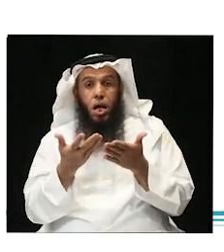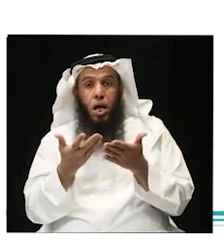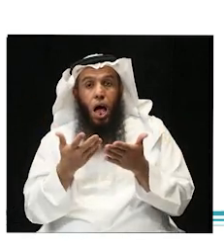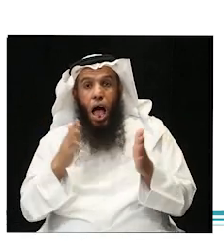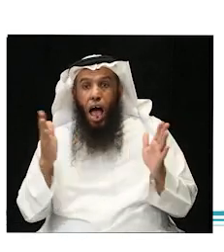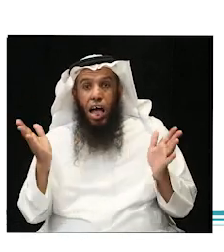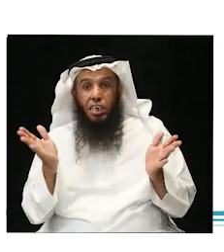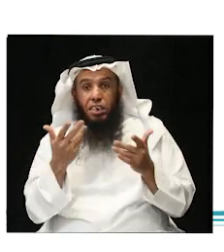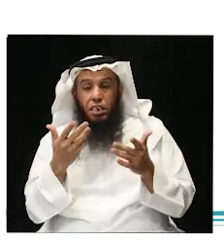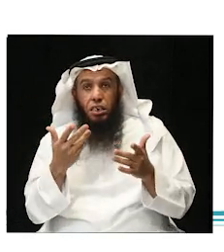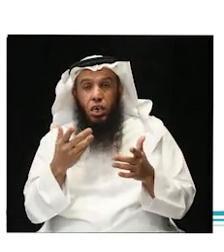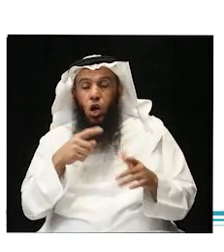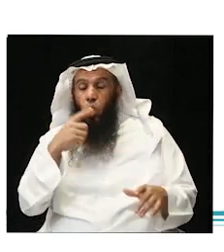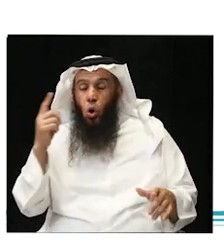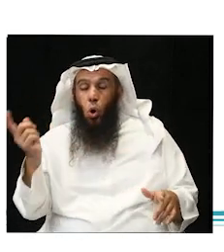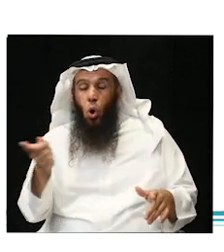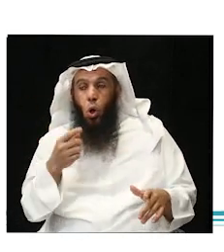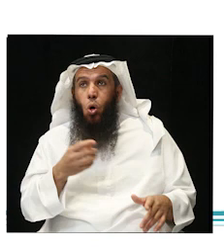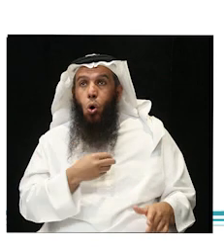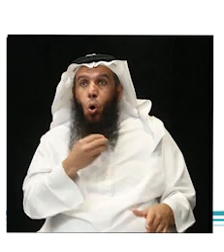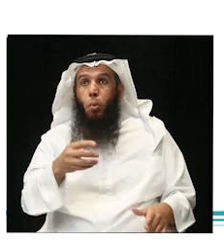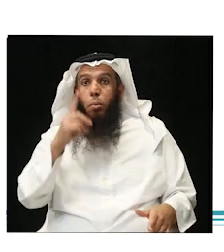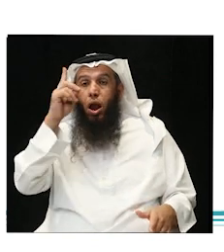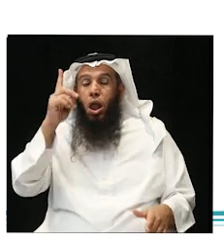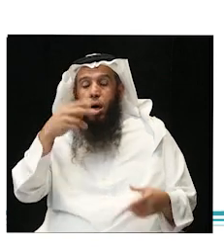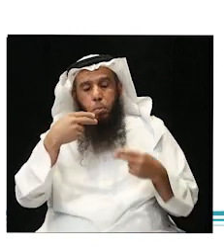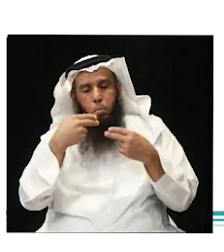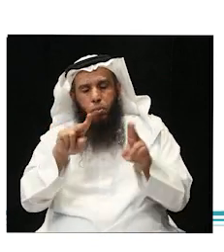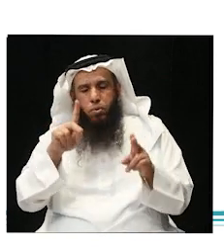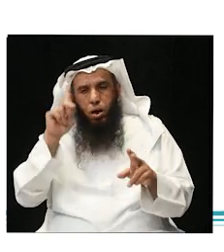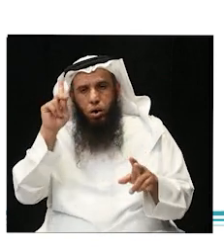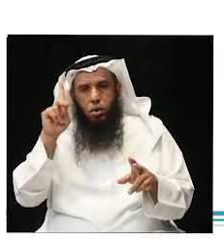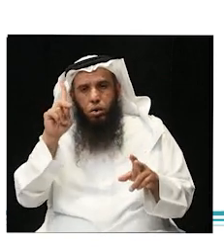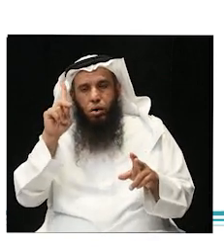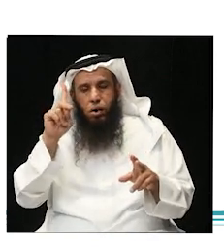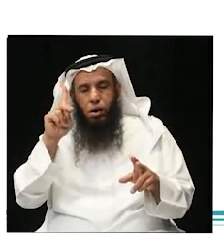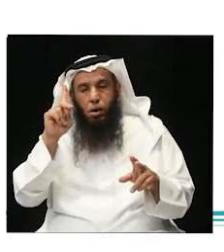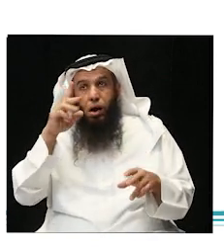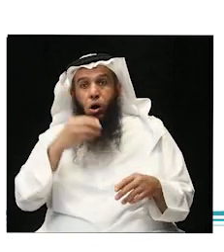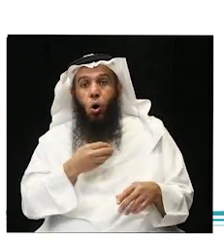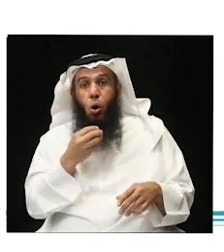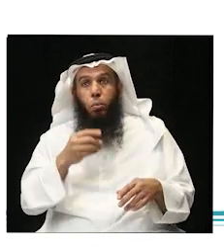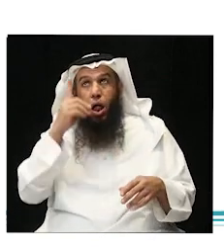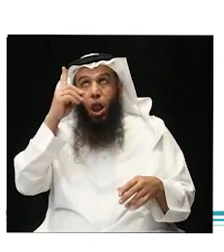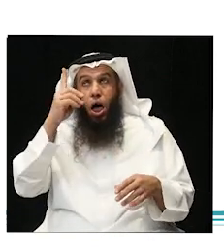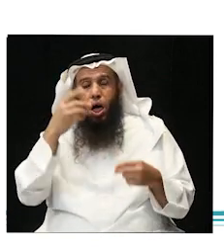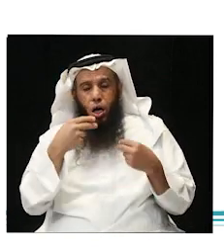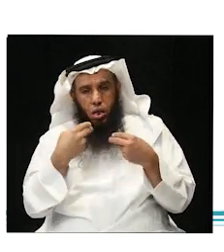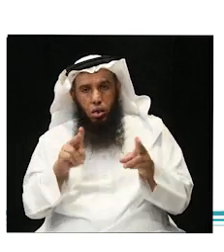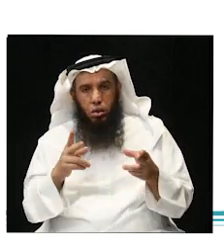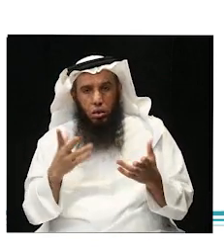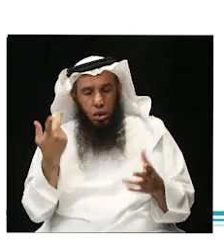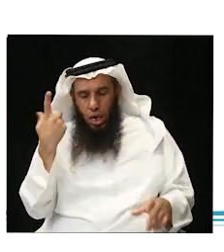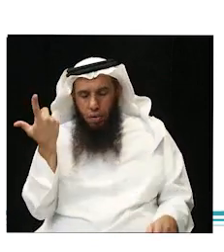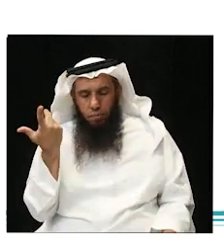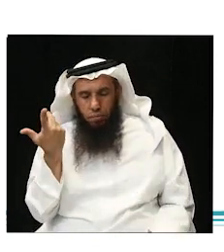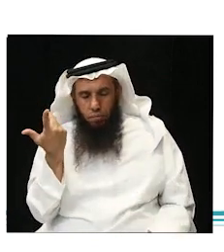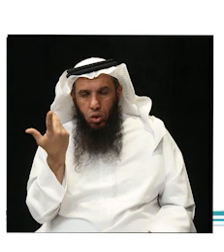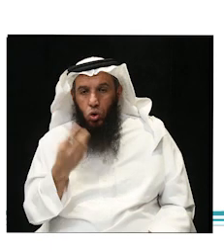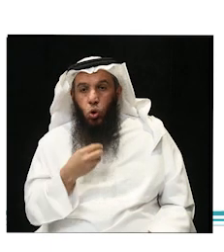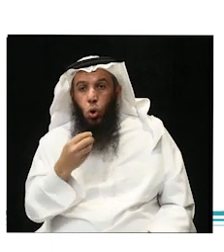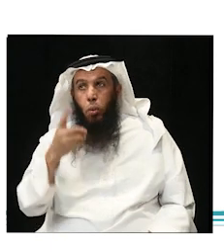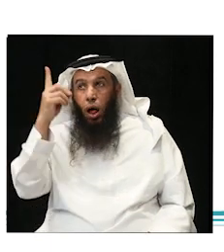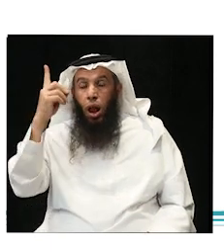الله ويرضاه، أي شيء يحبه الله سبحانه وتعالى ويرضاه. طيب كيف نعرف ماذا يحبه الله ويرضاه؟ من خلال